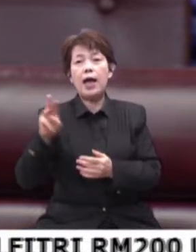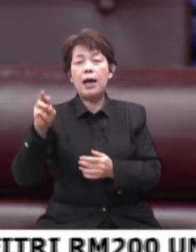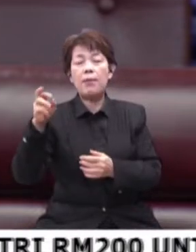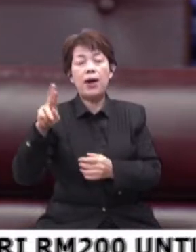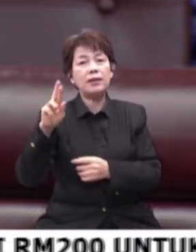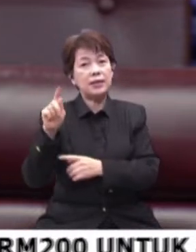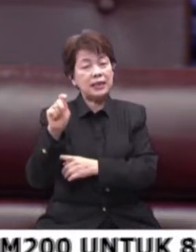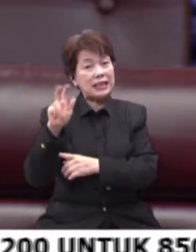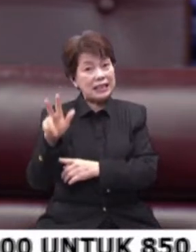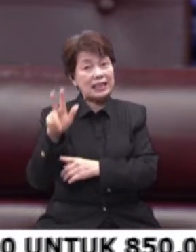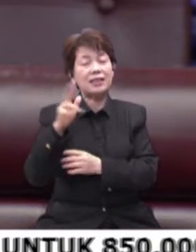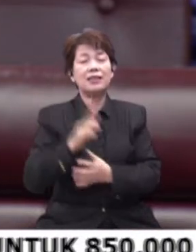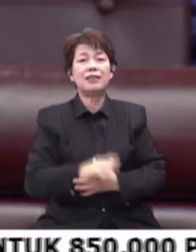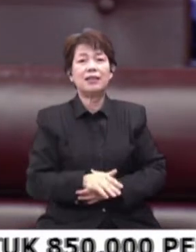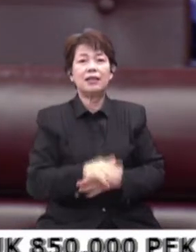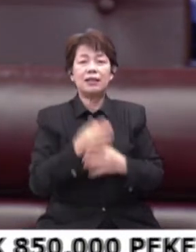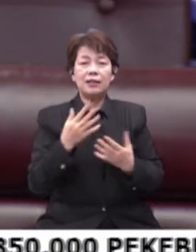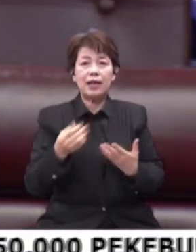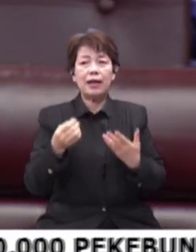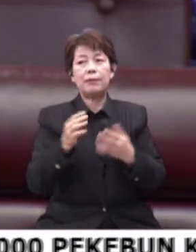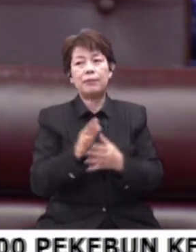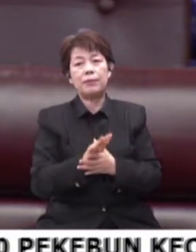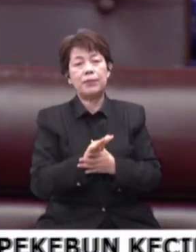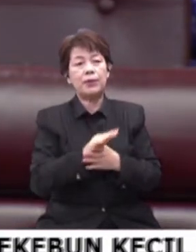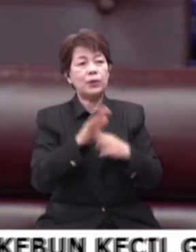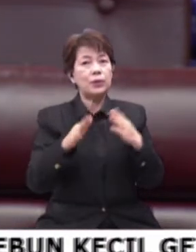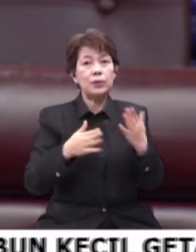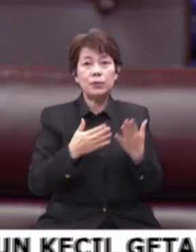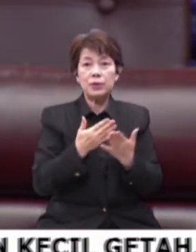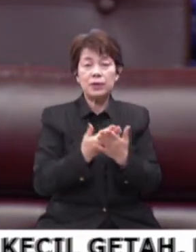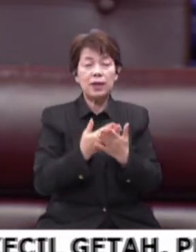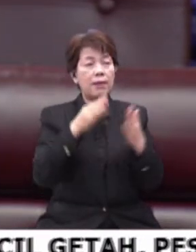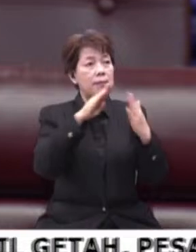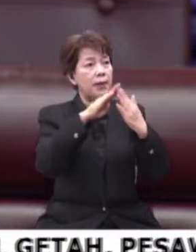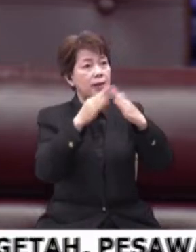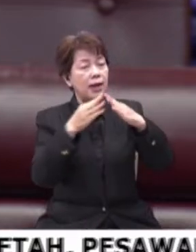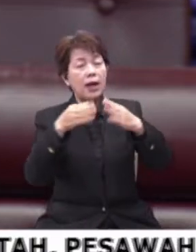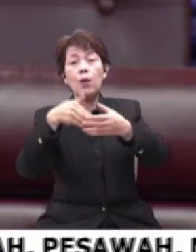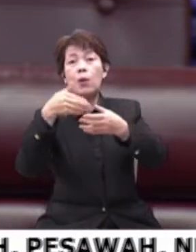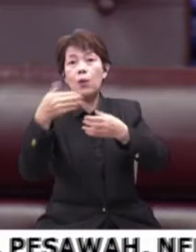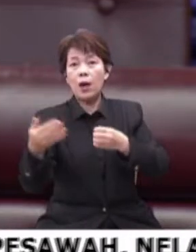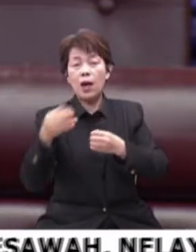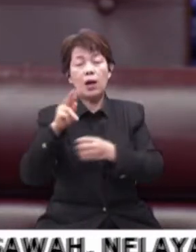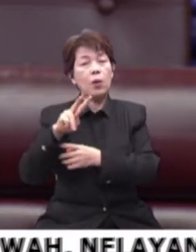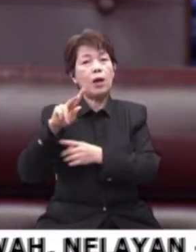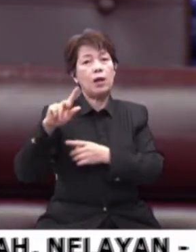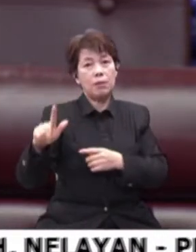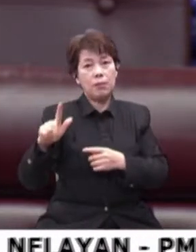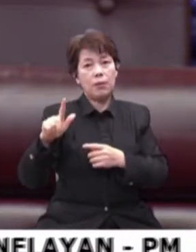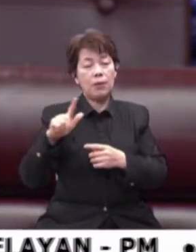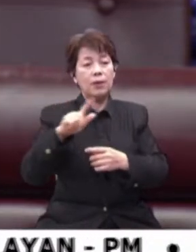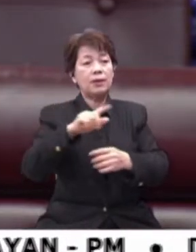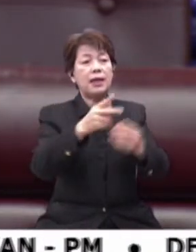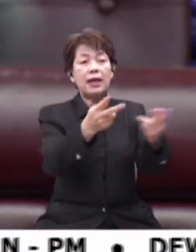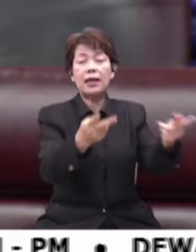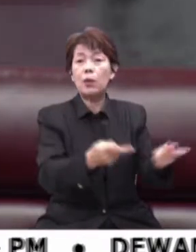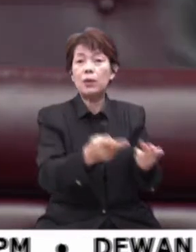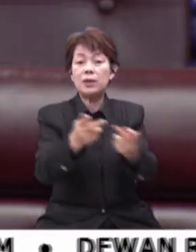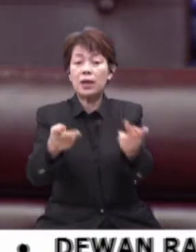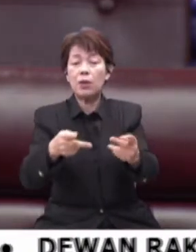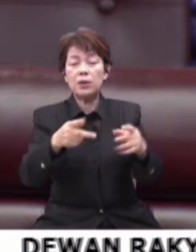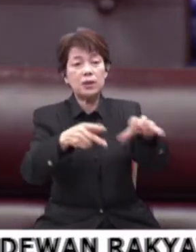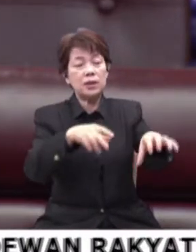lingkaran yang akan meliputi primite luar bandara Kuala Lumpur dan sebagian kawasan berpenduduk